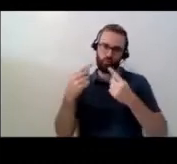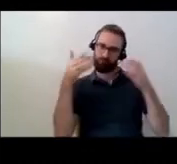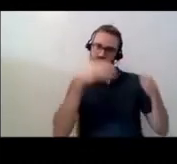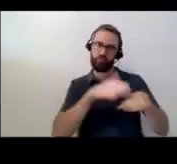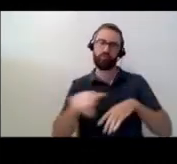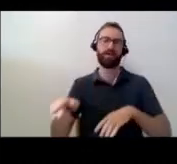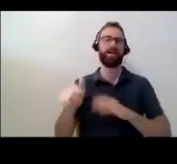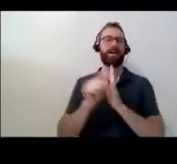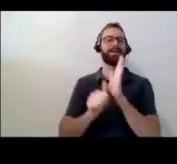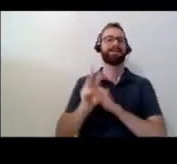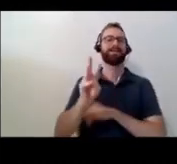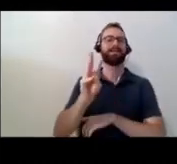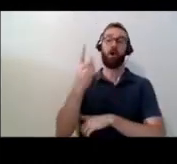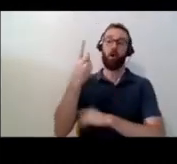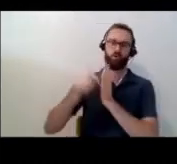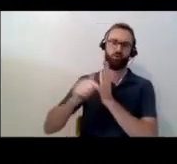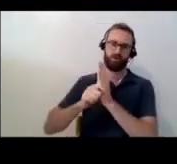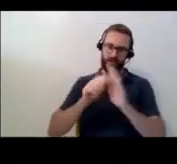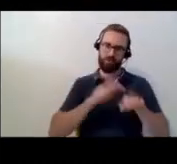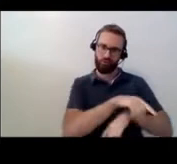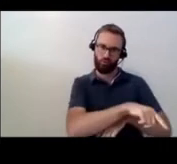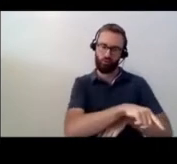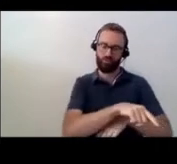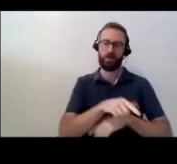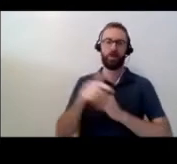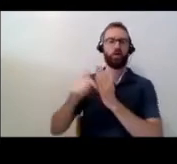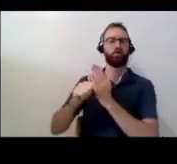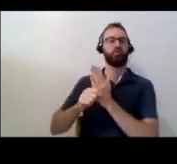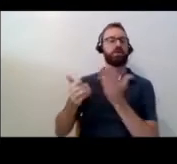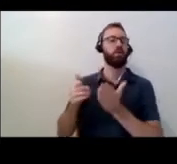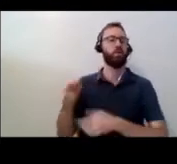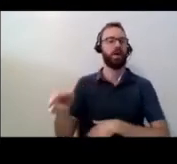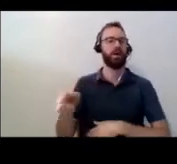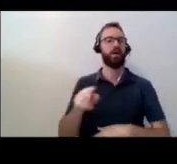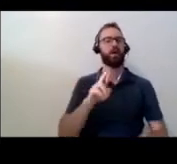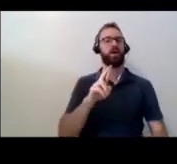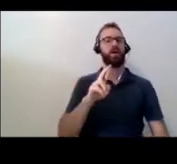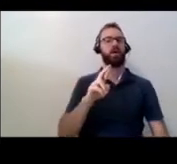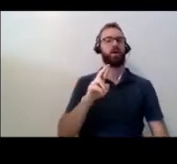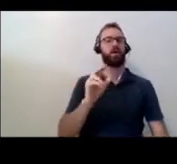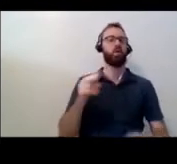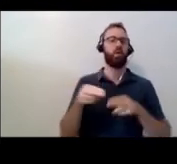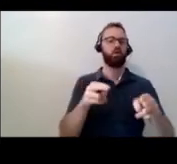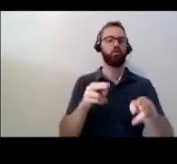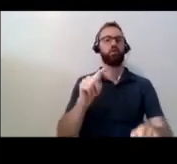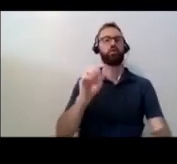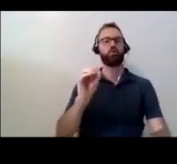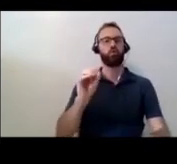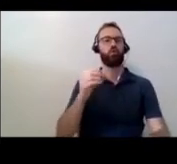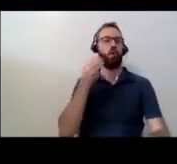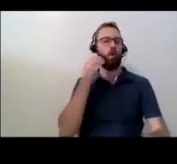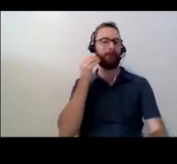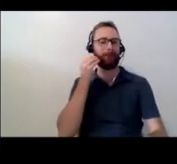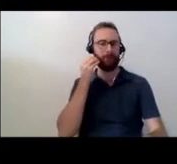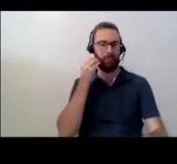été soulevé. Et c'est celui de Road to Home Rescue Support qui a mené un jugement